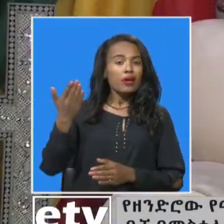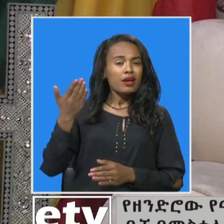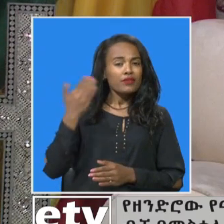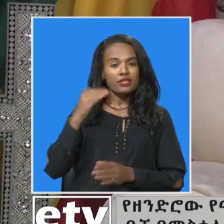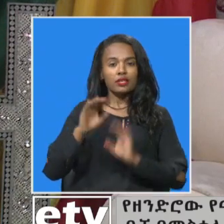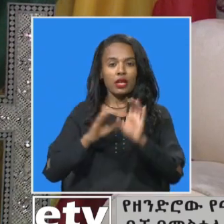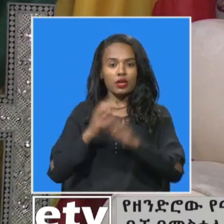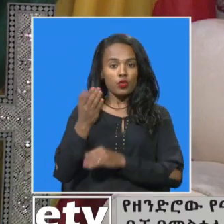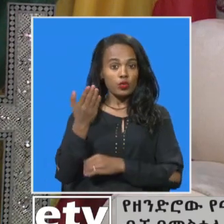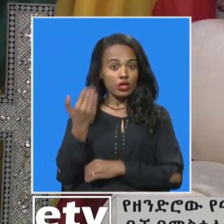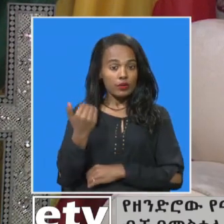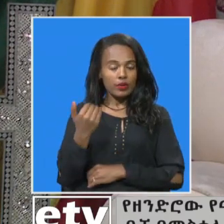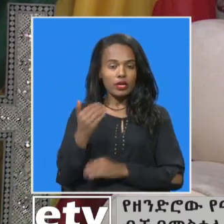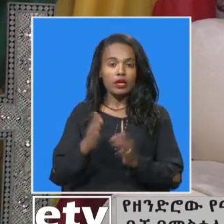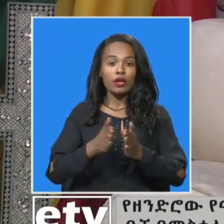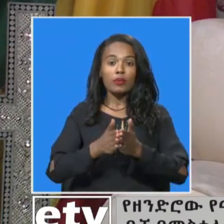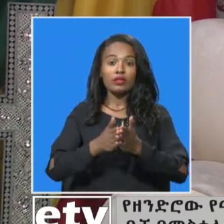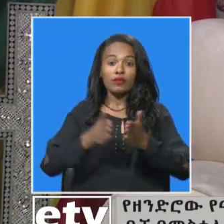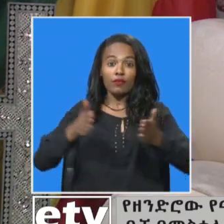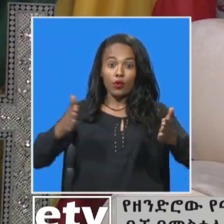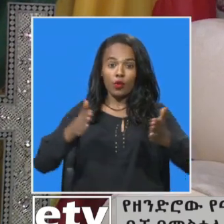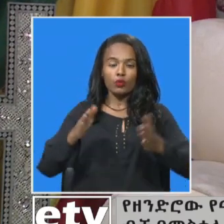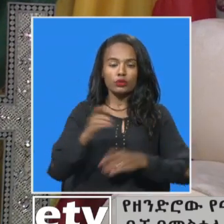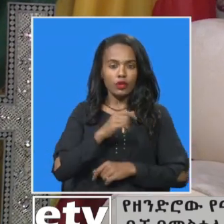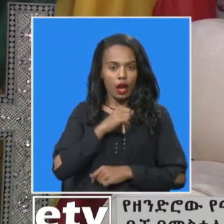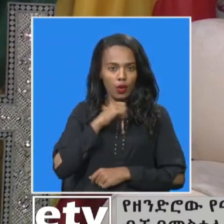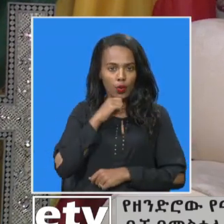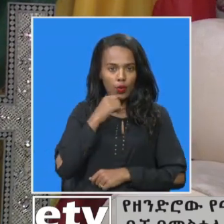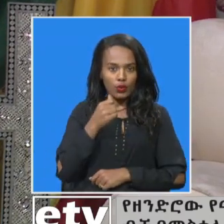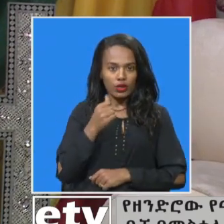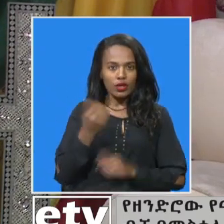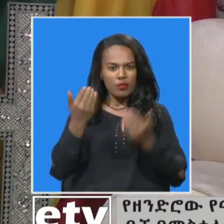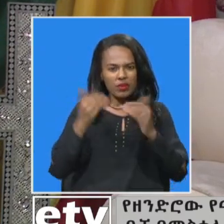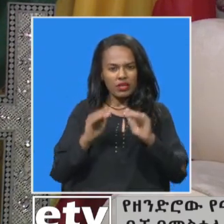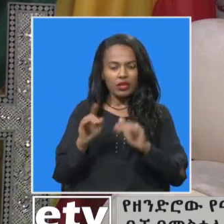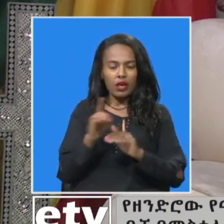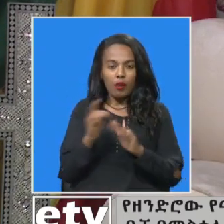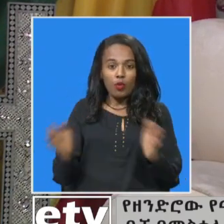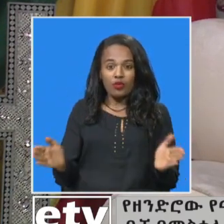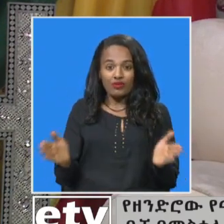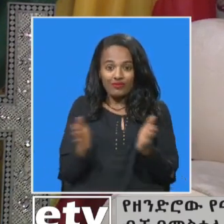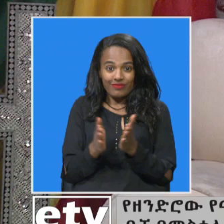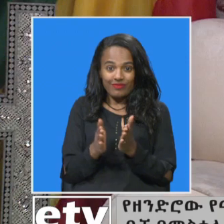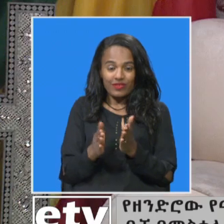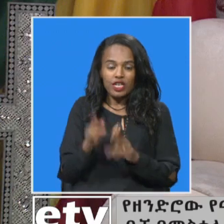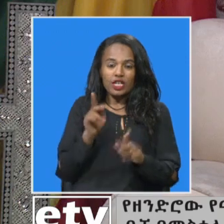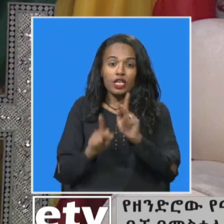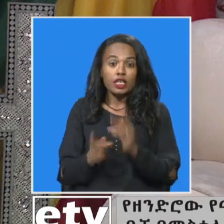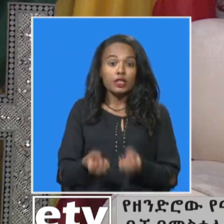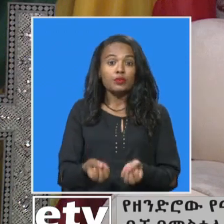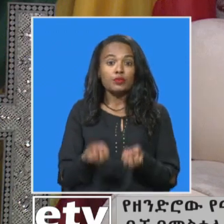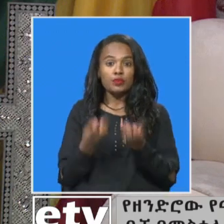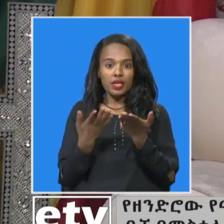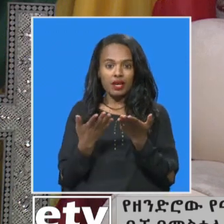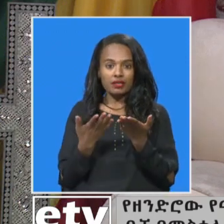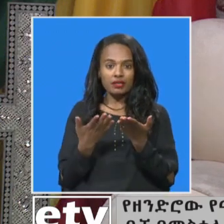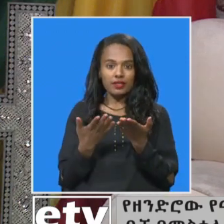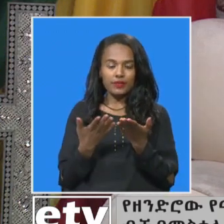እንደነበረ በሰፊው ሳይሆን መጠነኛ በሆነ የሕዝብ ብዛት